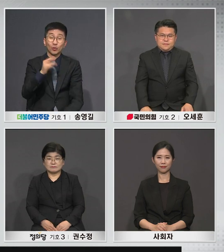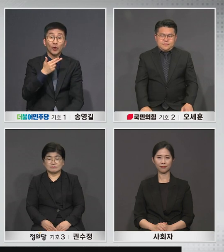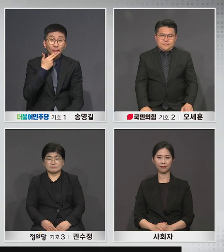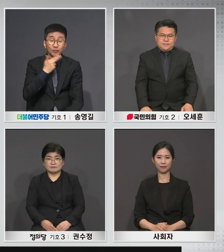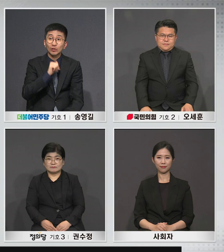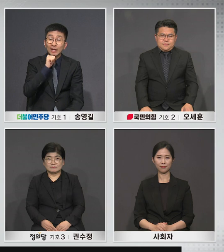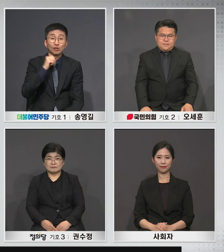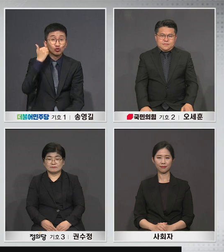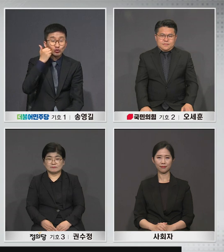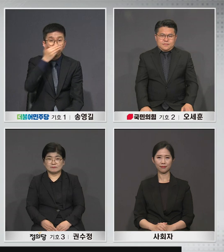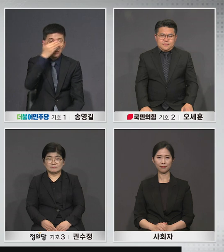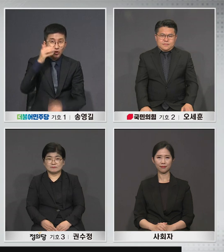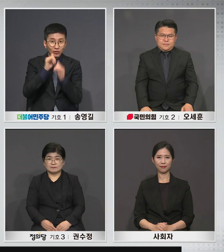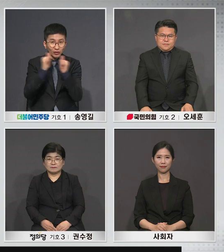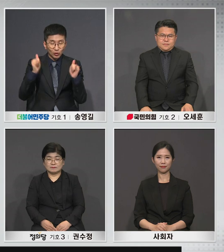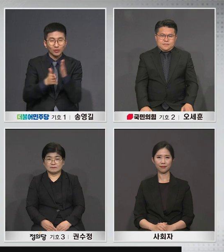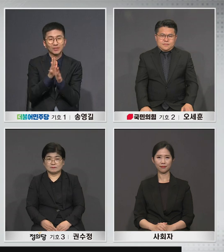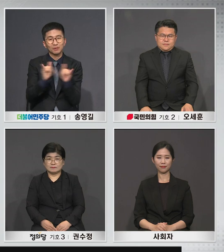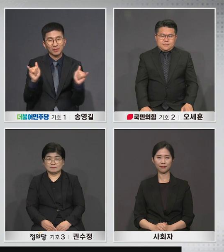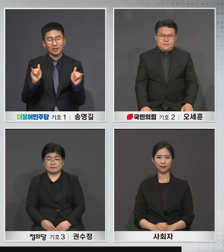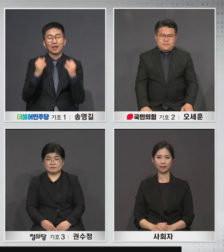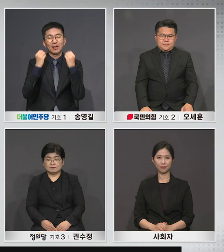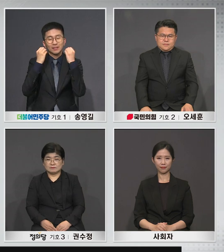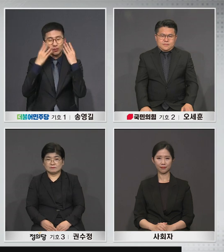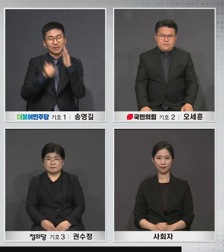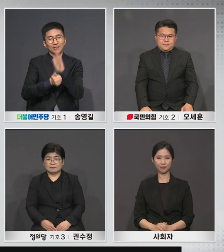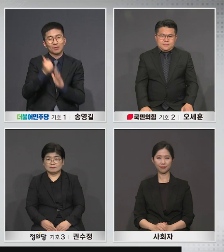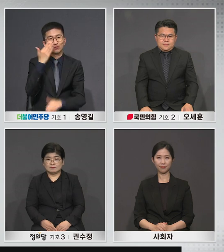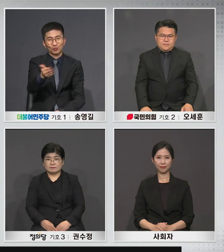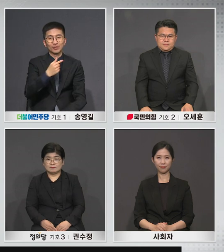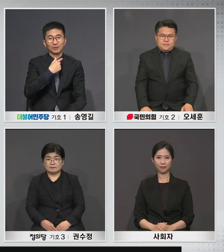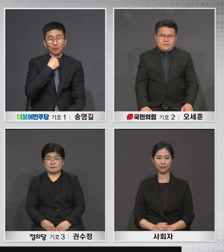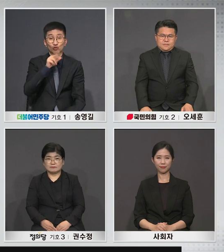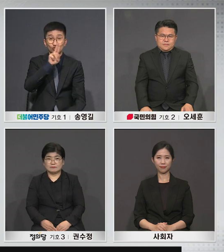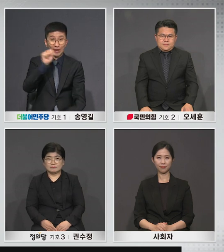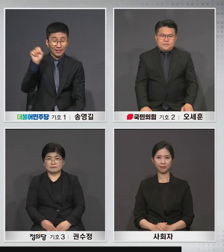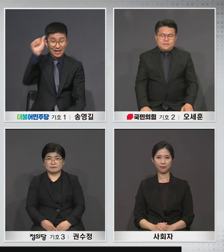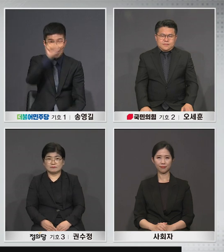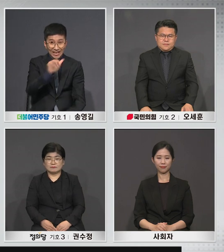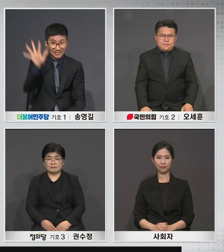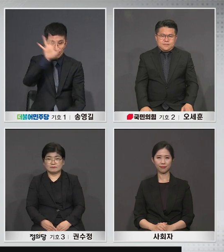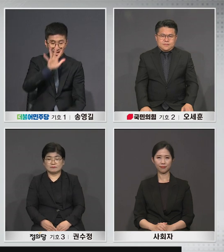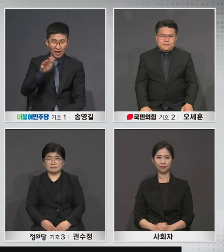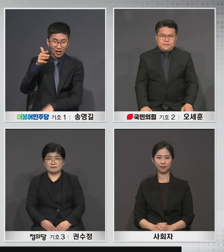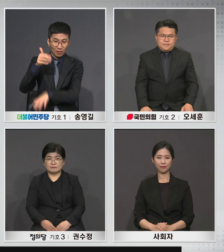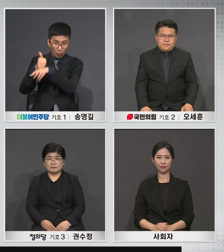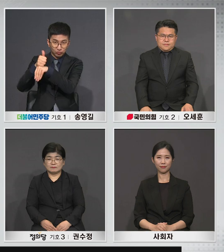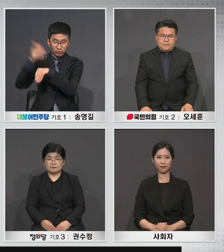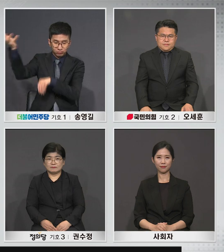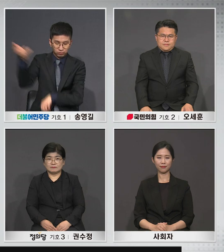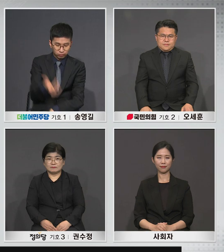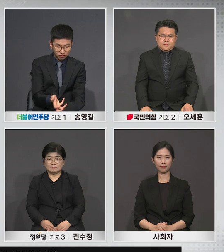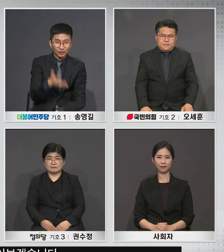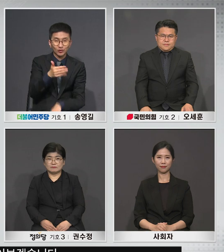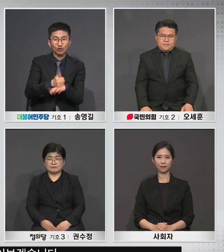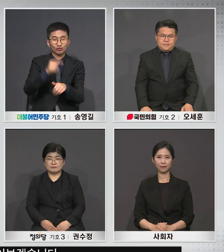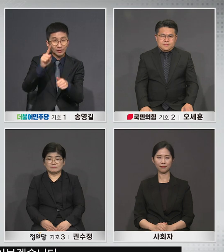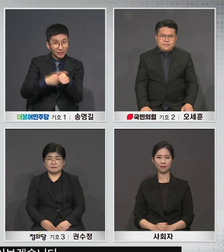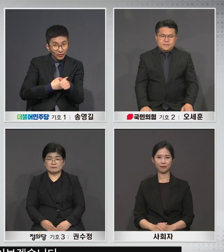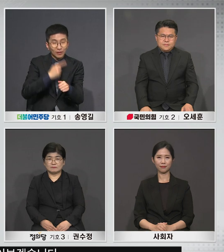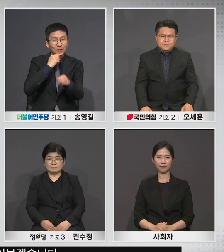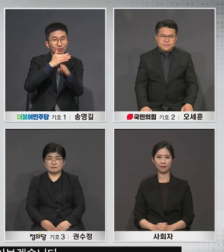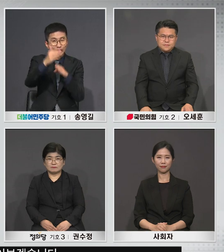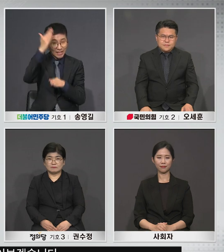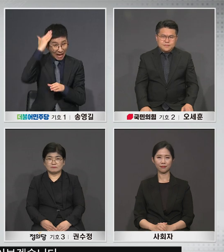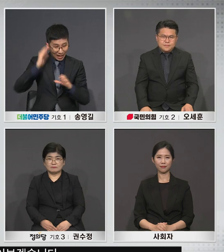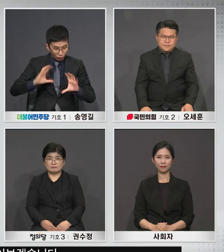희망의 사다리를 만들어 보여드리겠습니다. 유엔아시아본부를 유치해서 남북관계 긴장을 해소시키고 우리